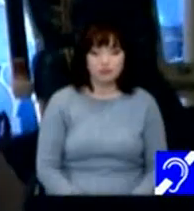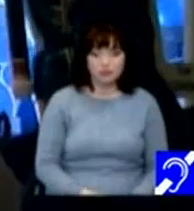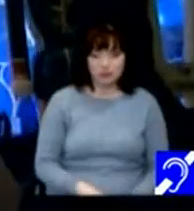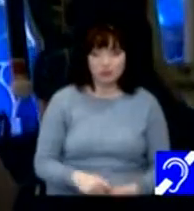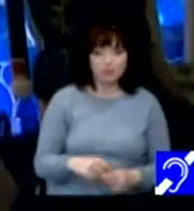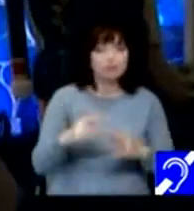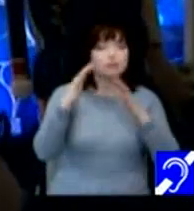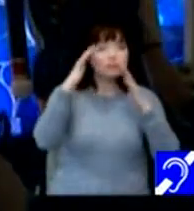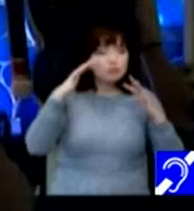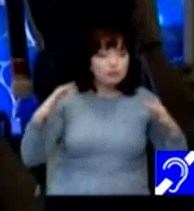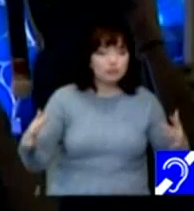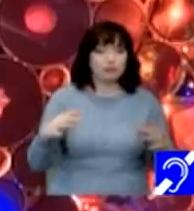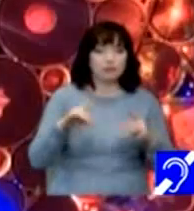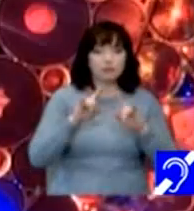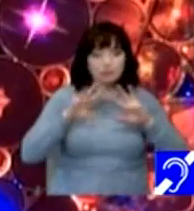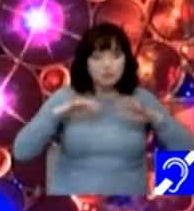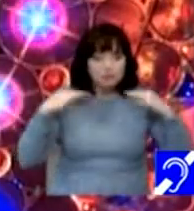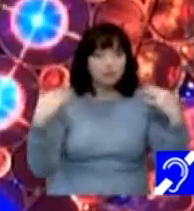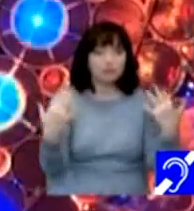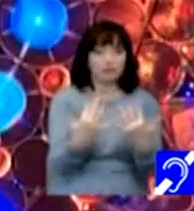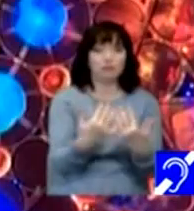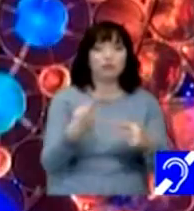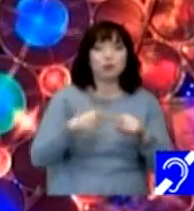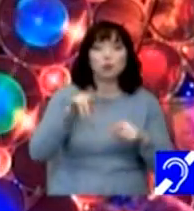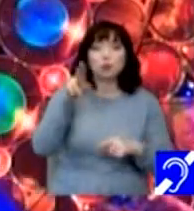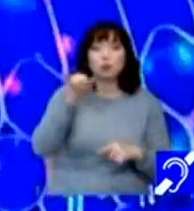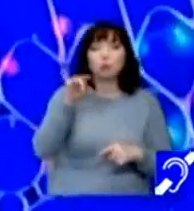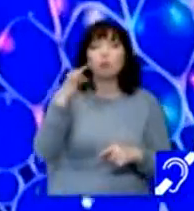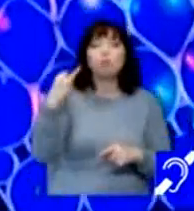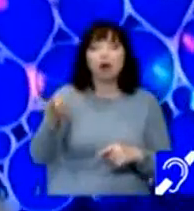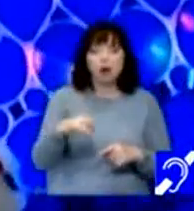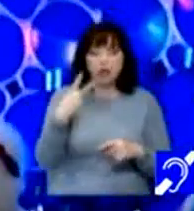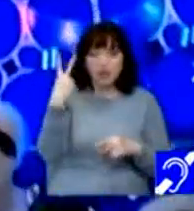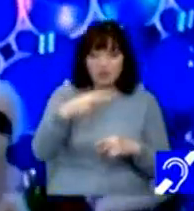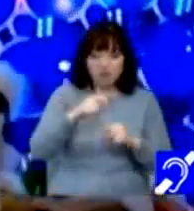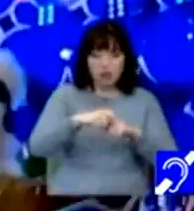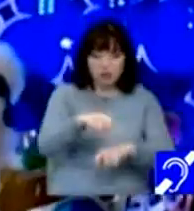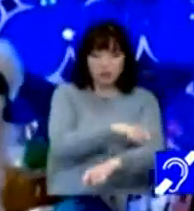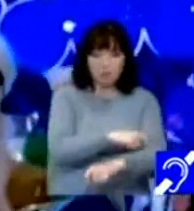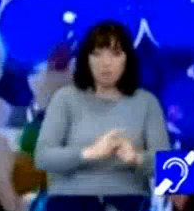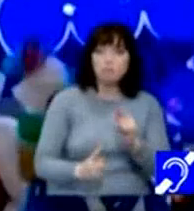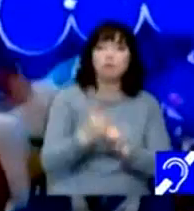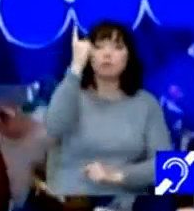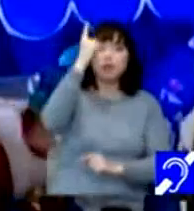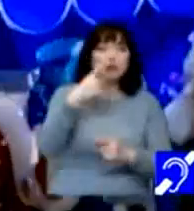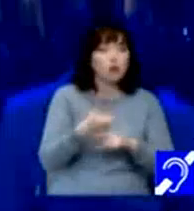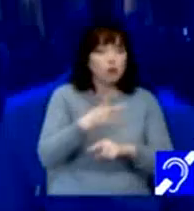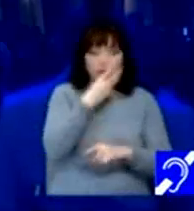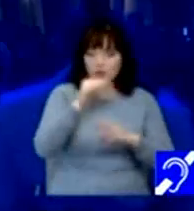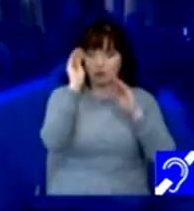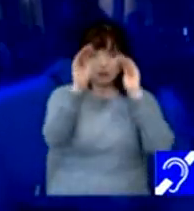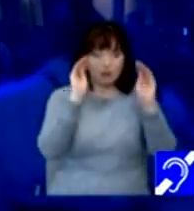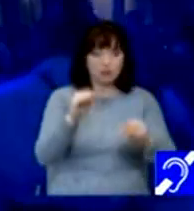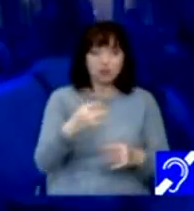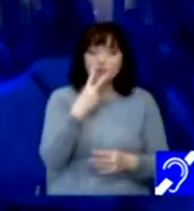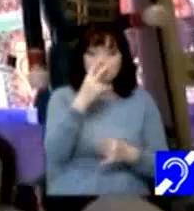Opulență și magie în jurul bradului de Crăciun inaugurat la Dubai. Are 20 de metri înălțime și este decorat spectaculos. L-admirăm